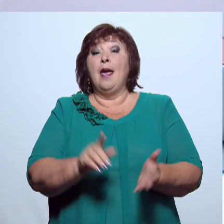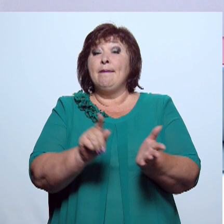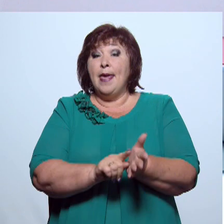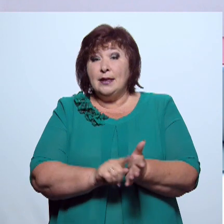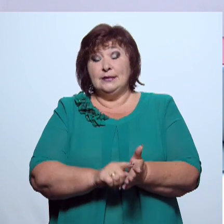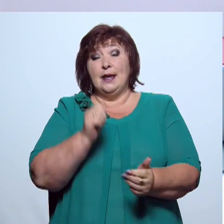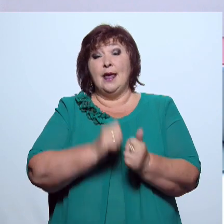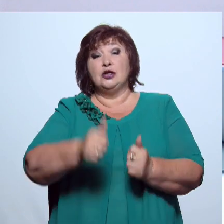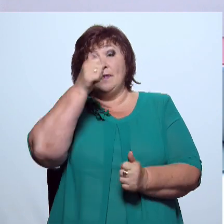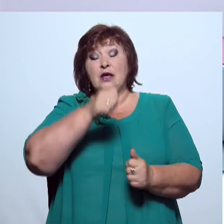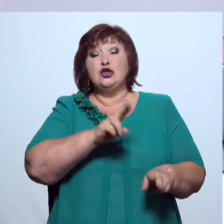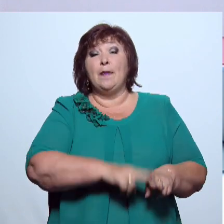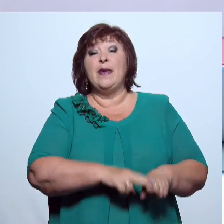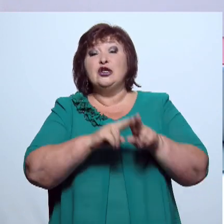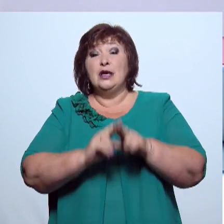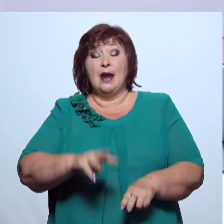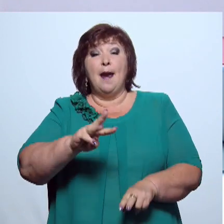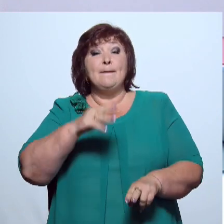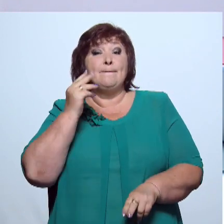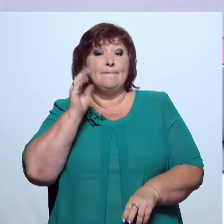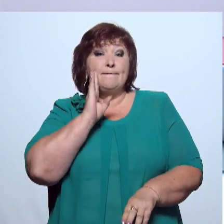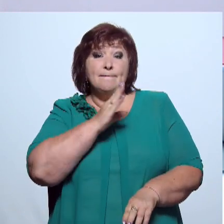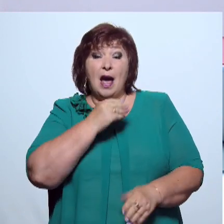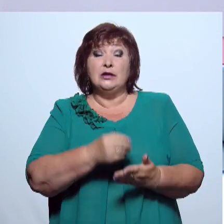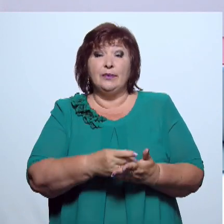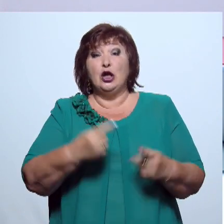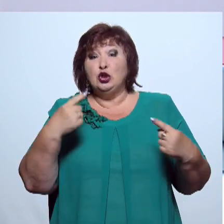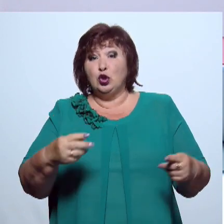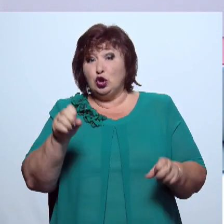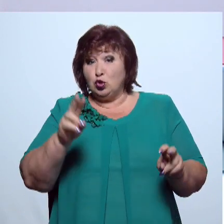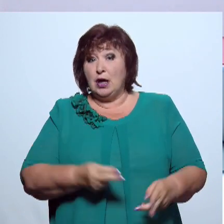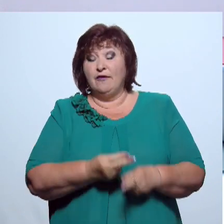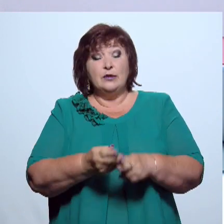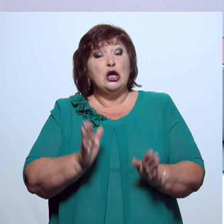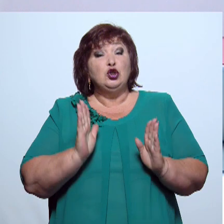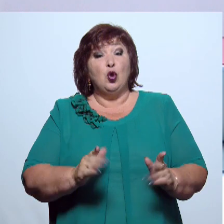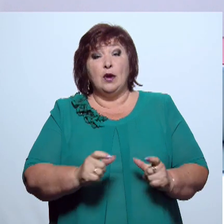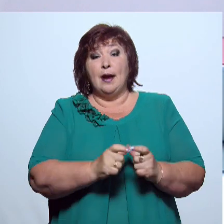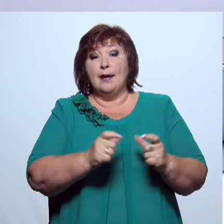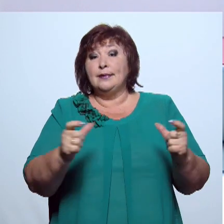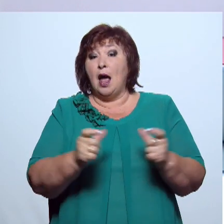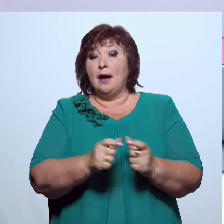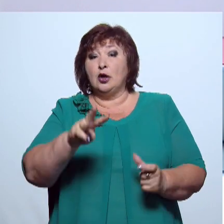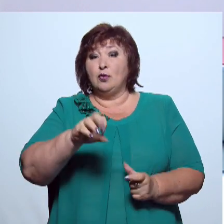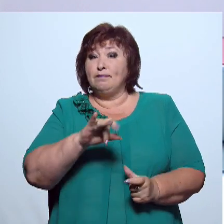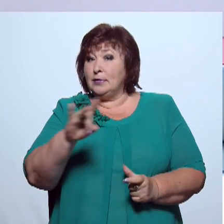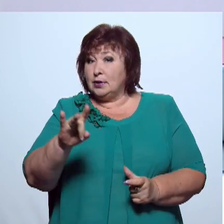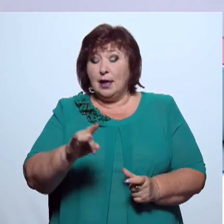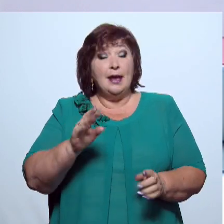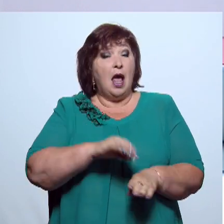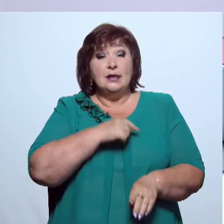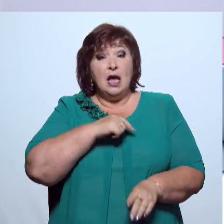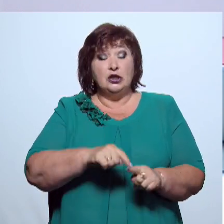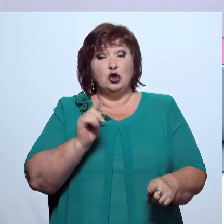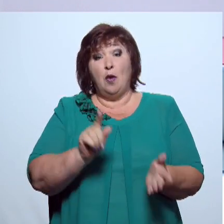Пенсии, ежемесячные перечисления из маткапитала, а также другие социальные выплаты теперь будут переводить только на карты МИР. Это не коснется тех, кто пособия и